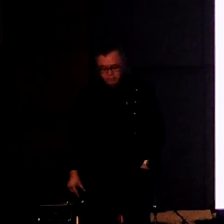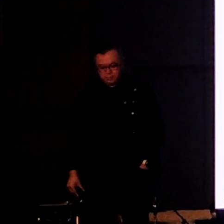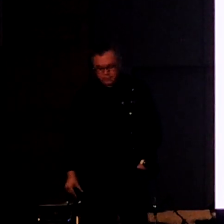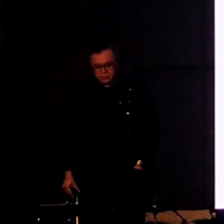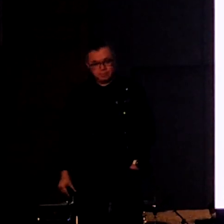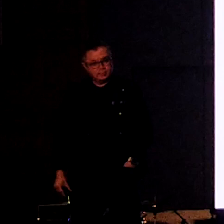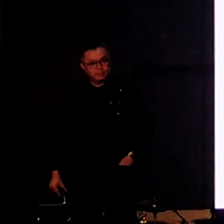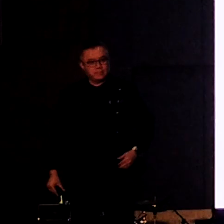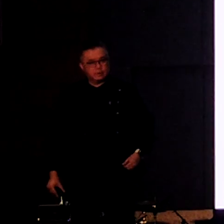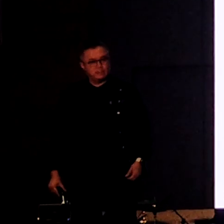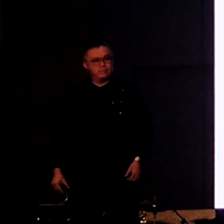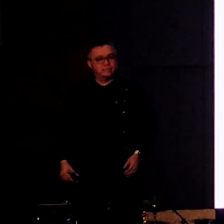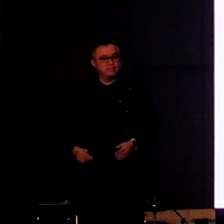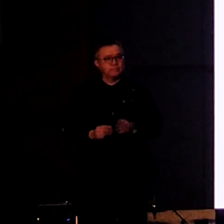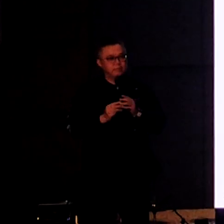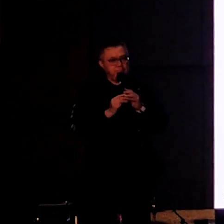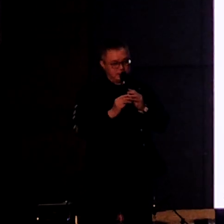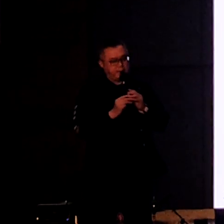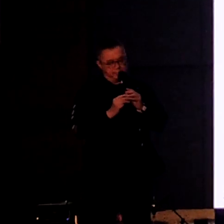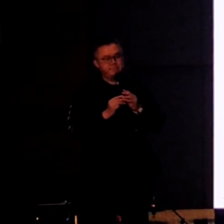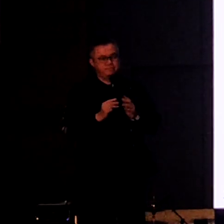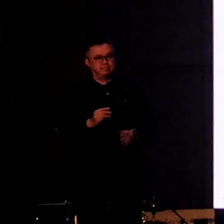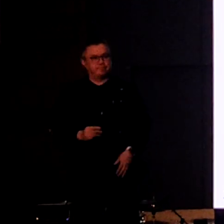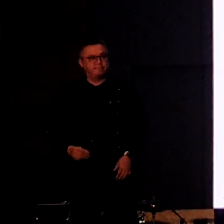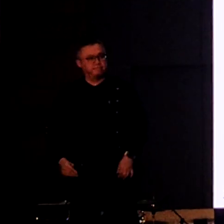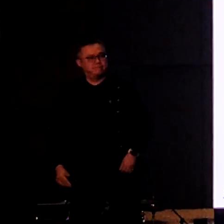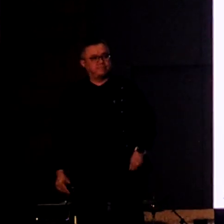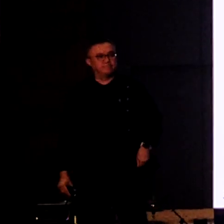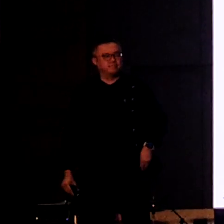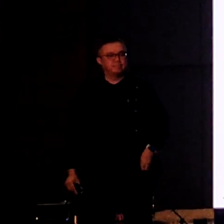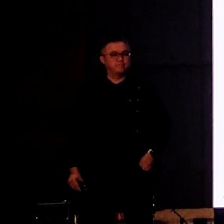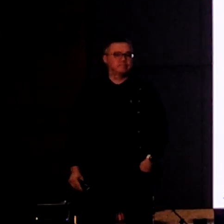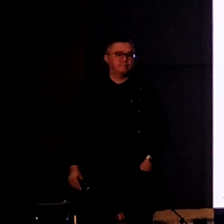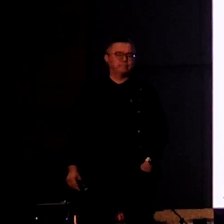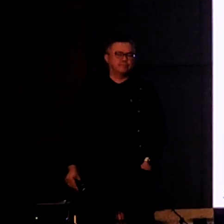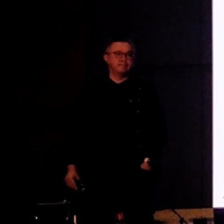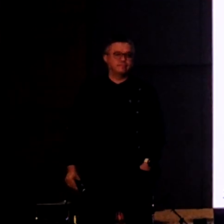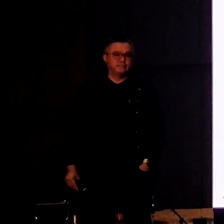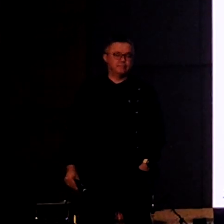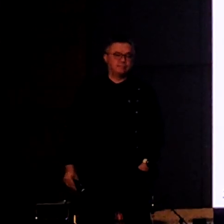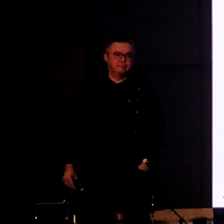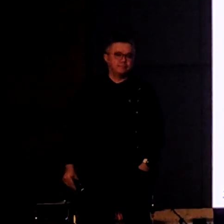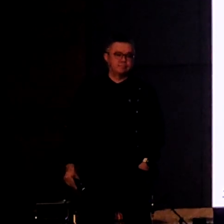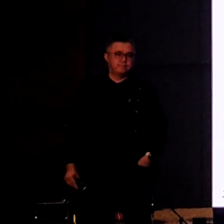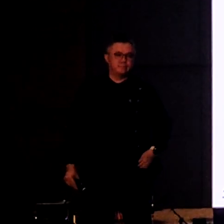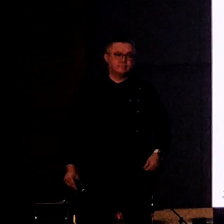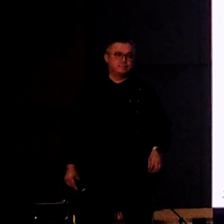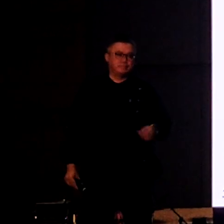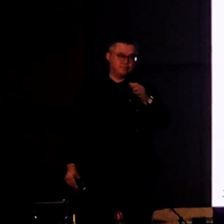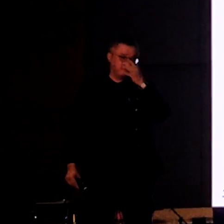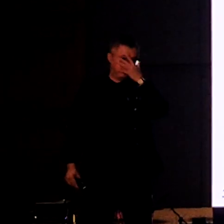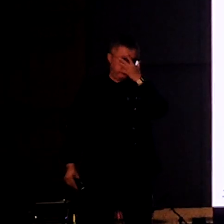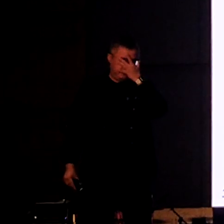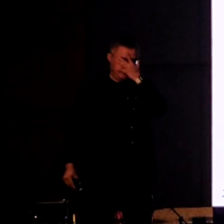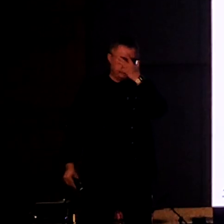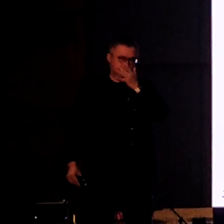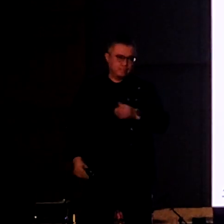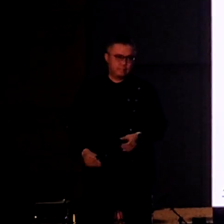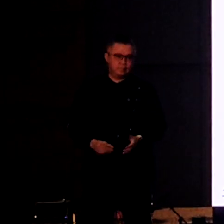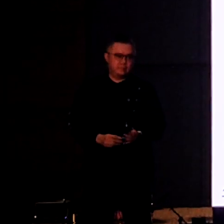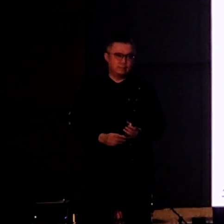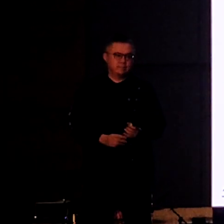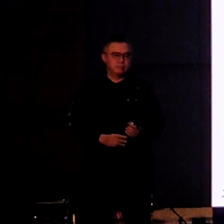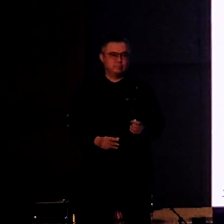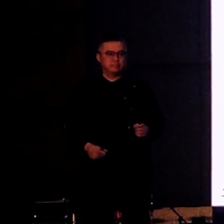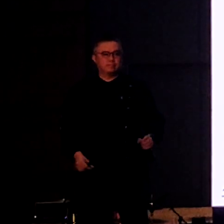ia bisa ketika bisa-bisa ketika sudah meninggal cucu kita bertemu